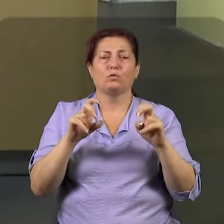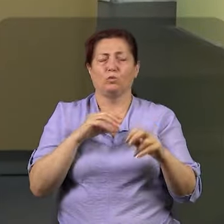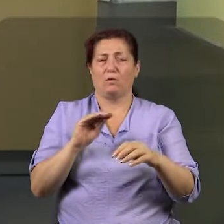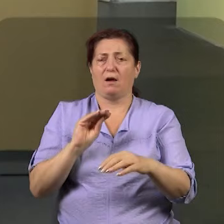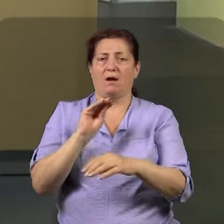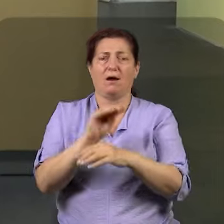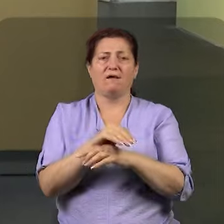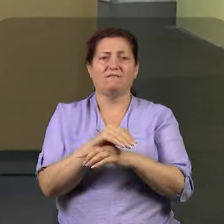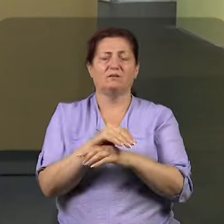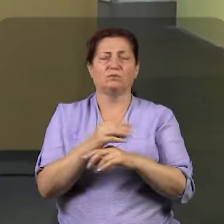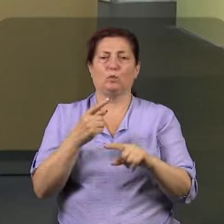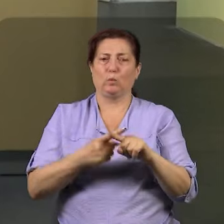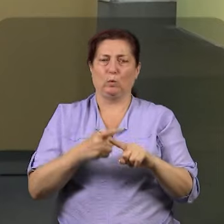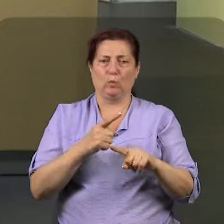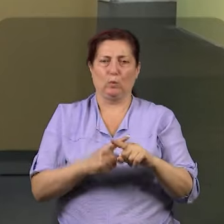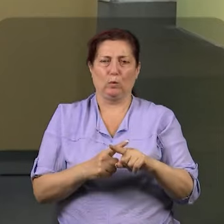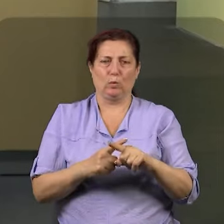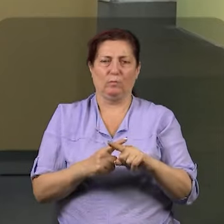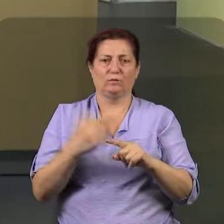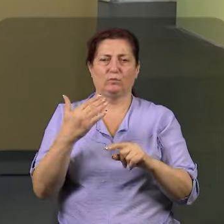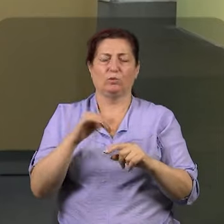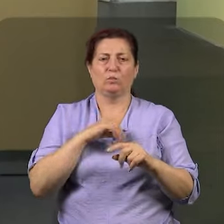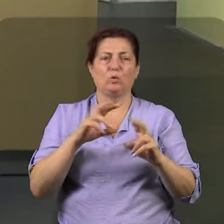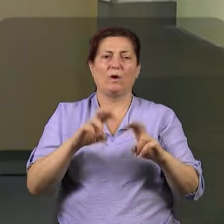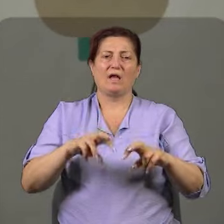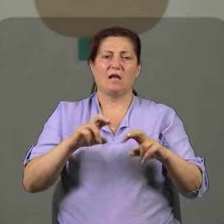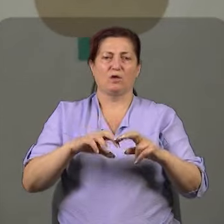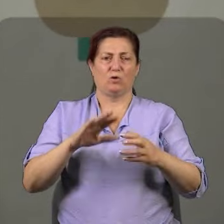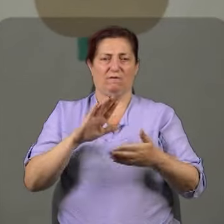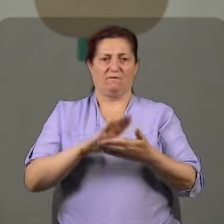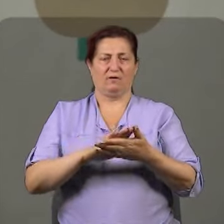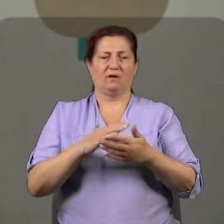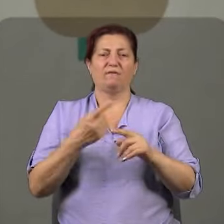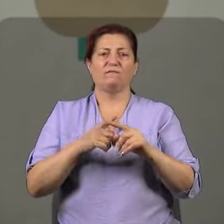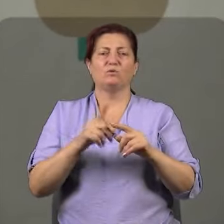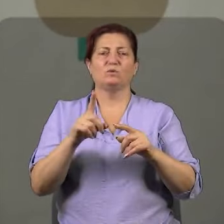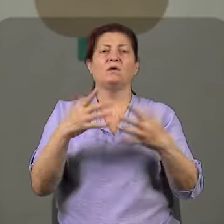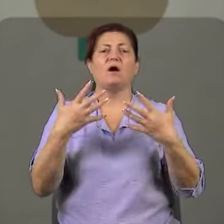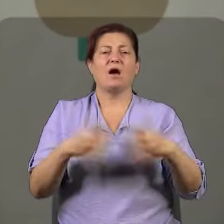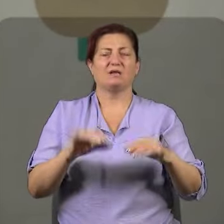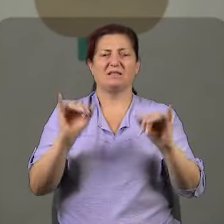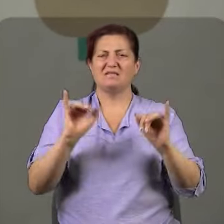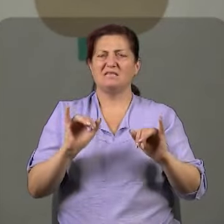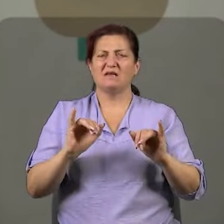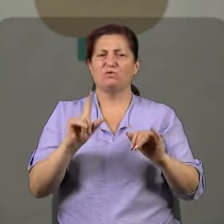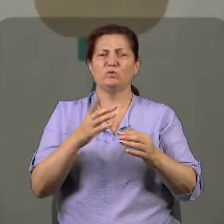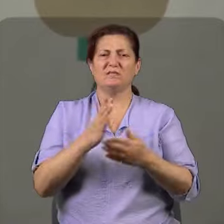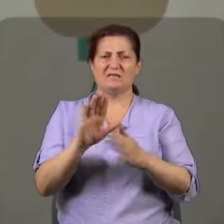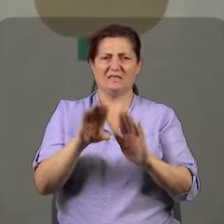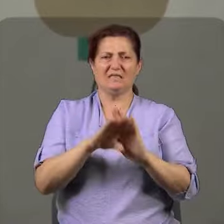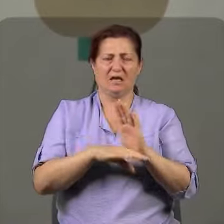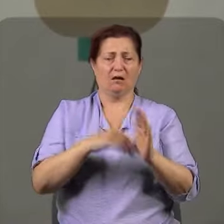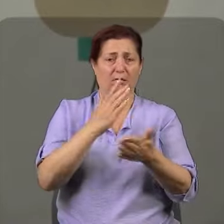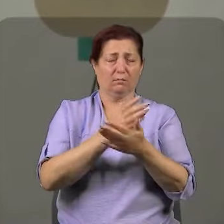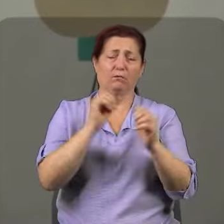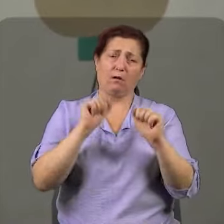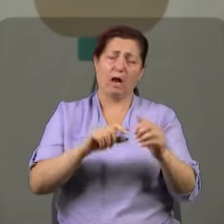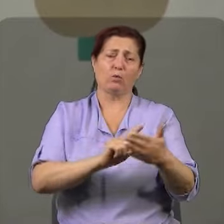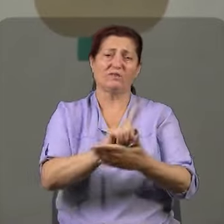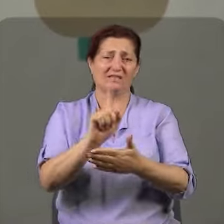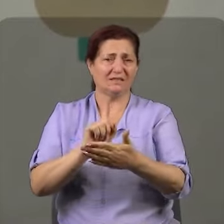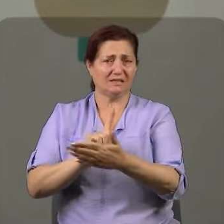են գումարները հենց ֆունդամենտալ հետազոտությունների վրա առաջին հերթին, որտեվ այնտեղ արդեն ճոր ձևակերպված ծրագրեր կային, կարելի էր սկսել հենց այդ բանը